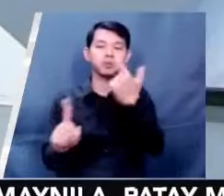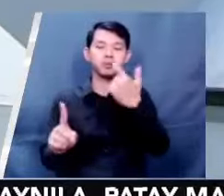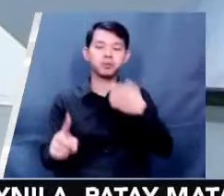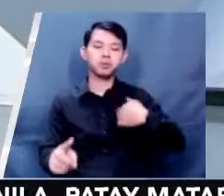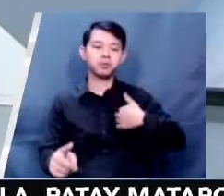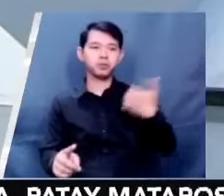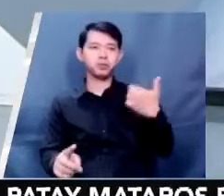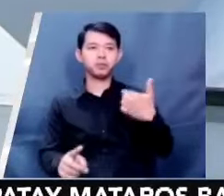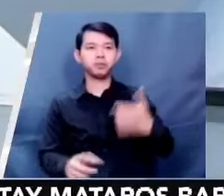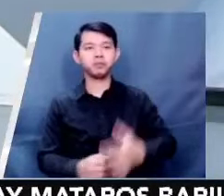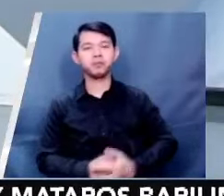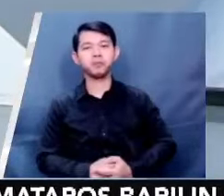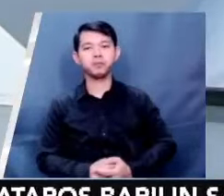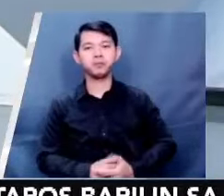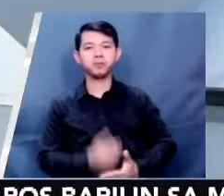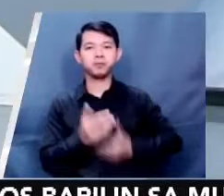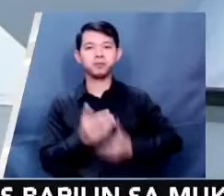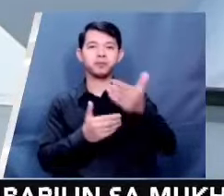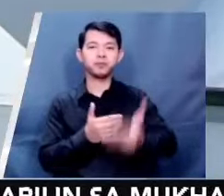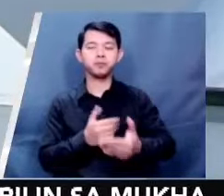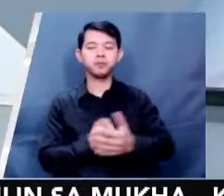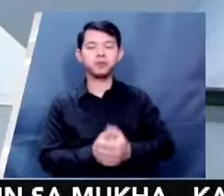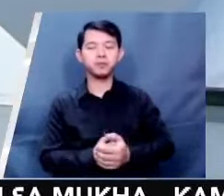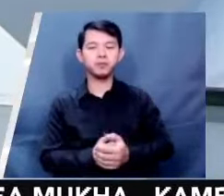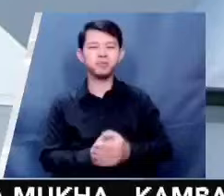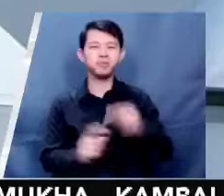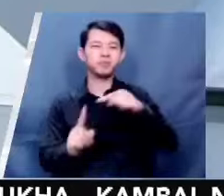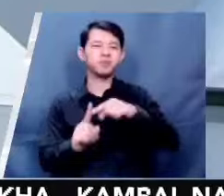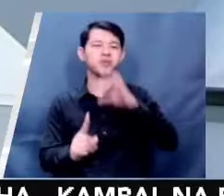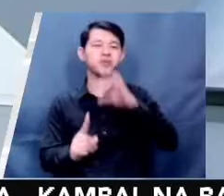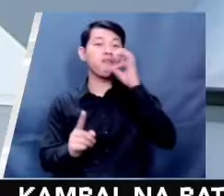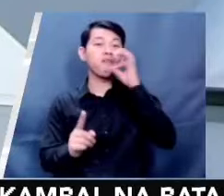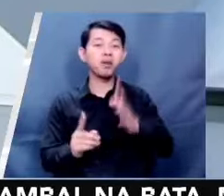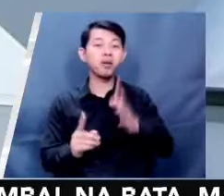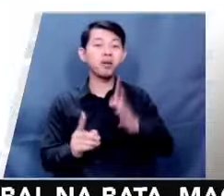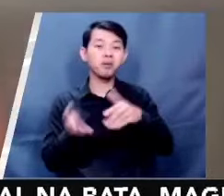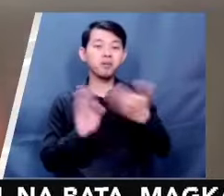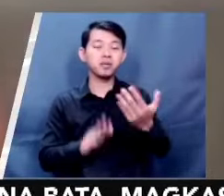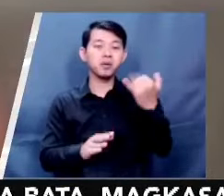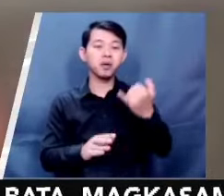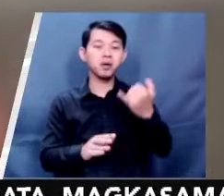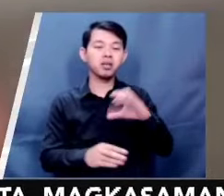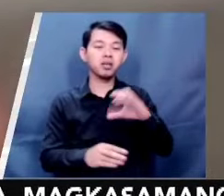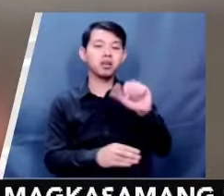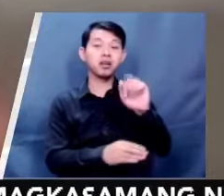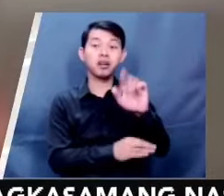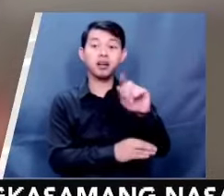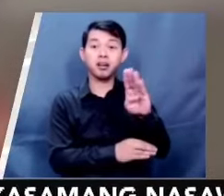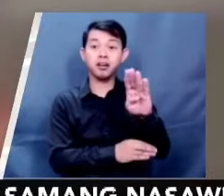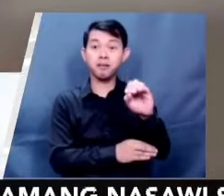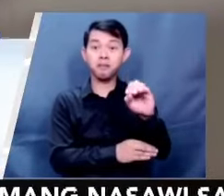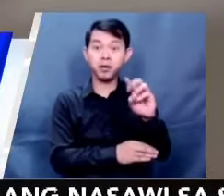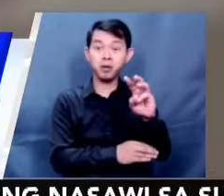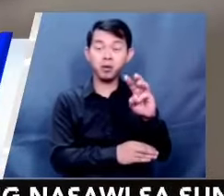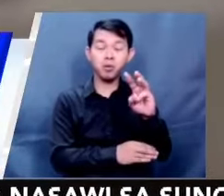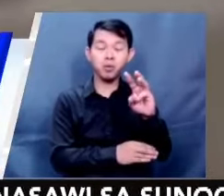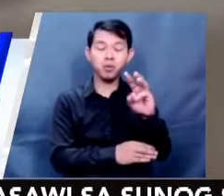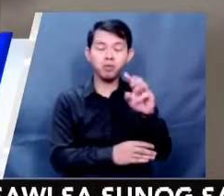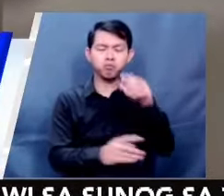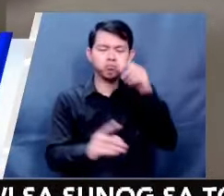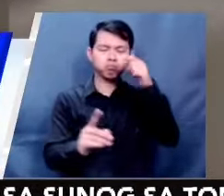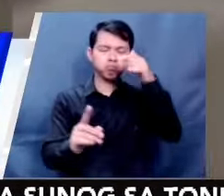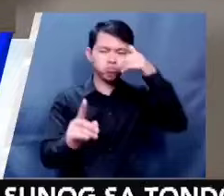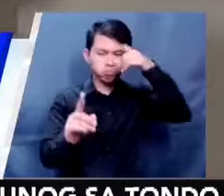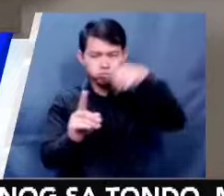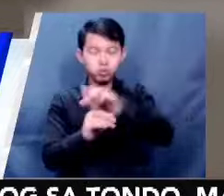Patay ang isang magsasaka sa Northern Samar matapos suwagin ng alaga niyang kalabaw. Ayon sa pulisya, maghapong pinag-araro ng biktima ang